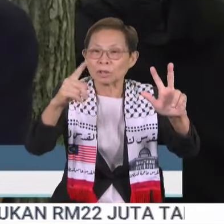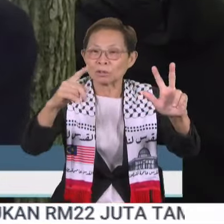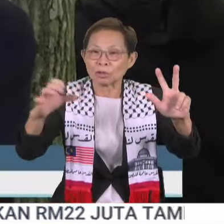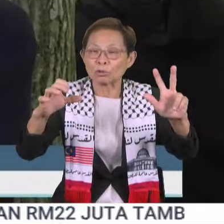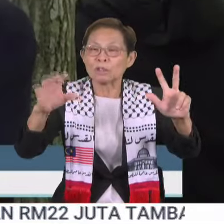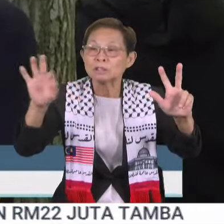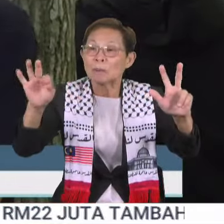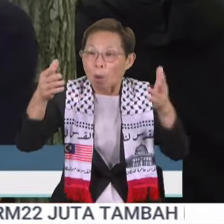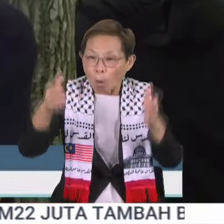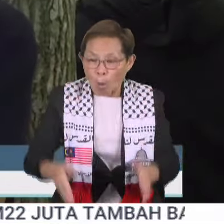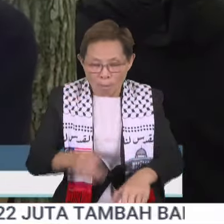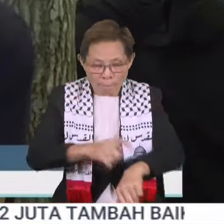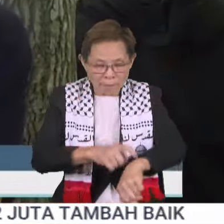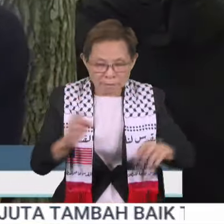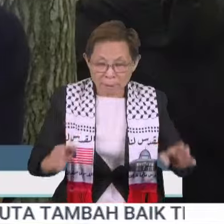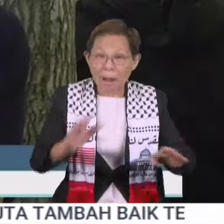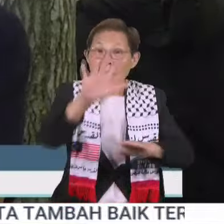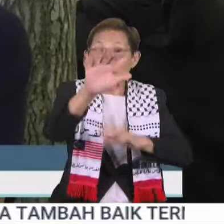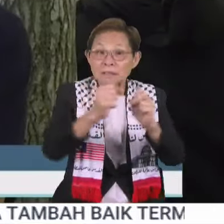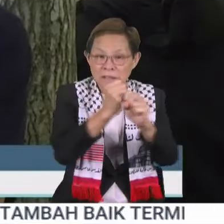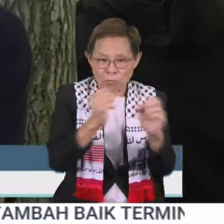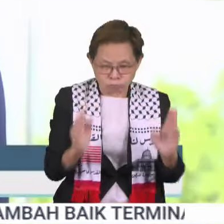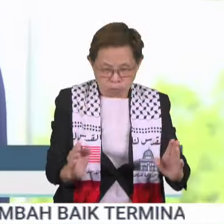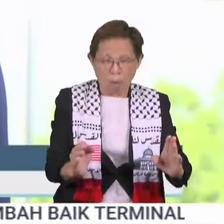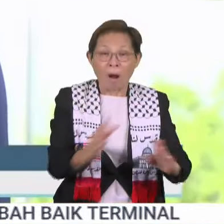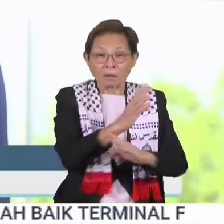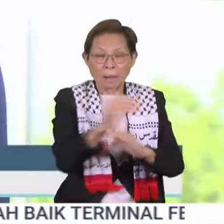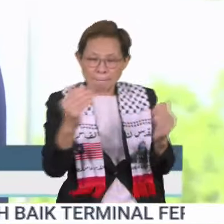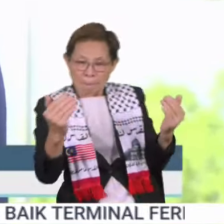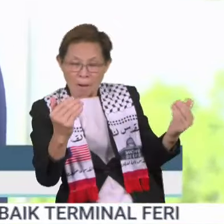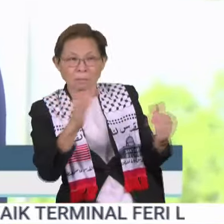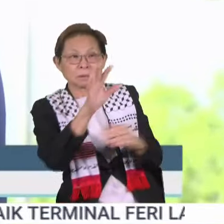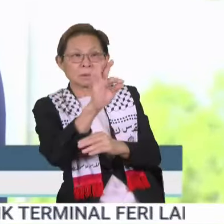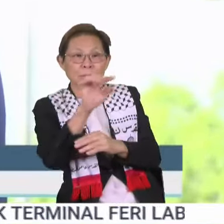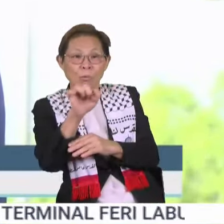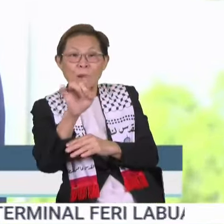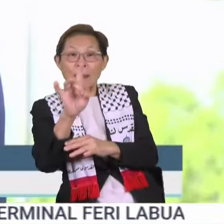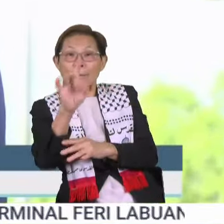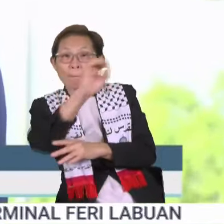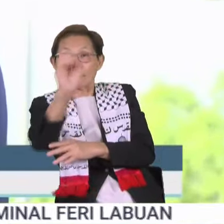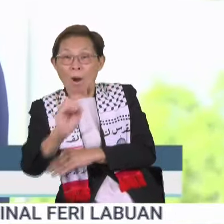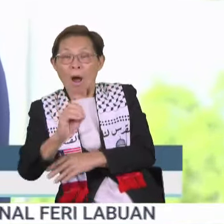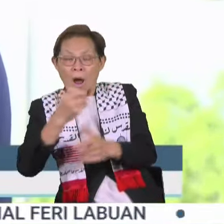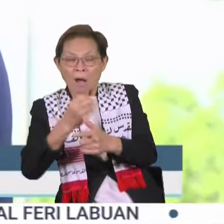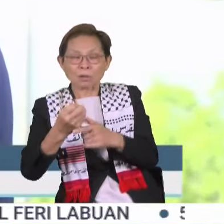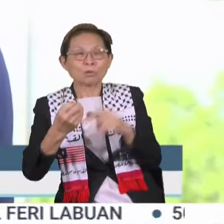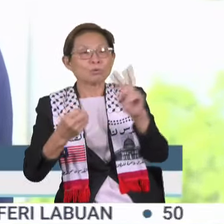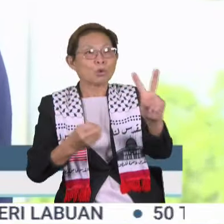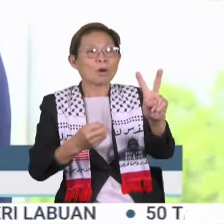301,109 orang bagi tempoh 5 tahun ini berbanding 9.8% atau